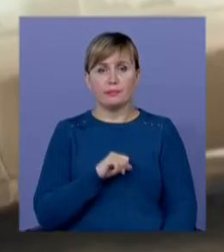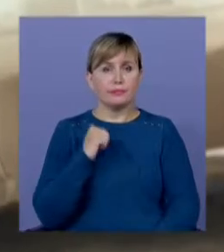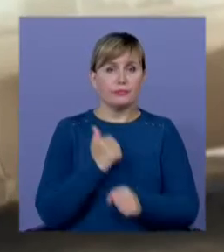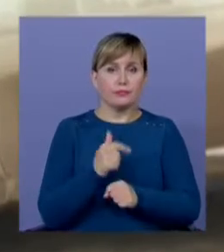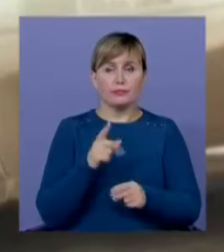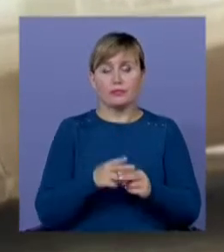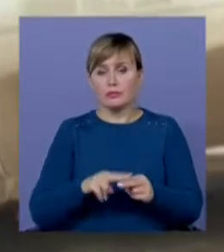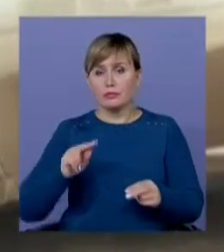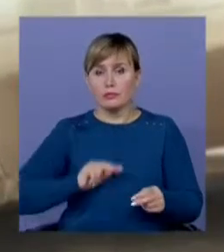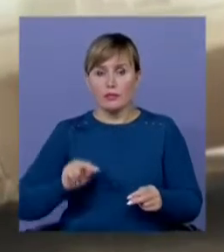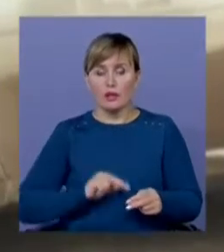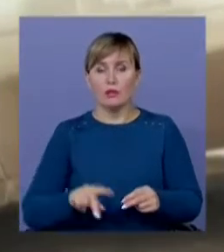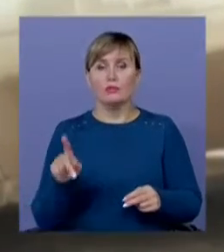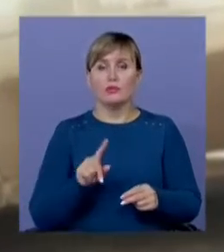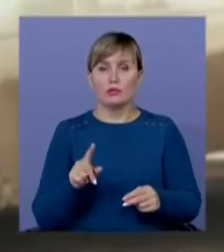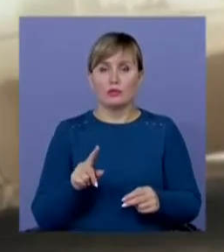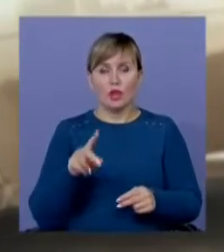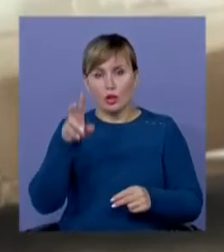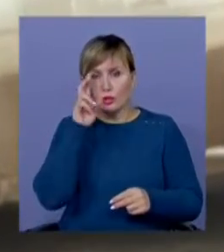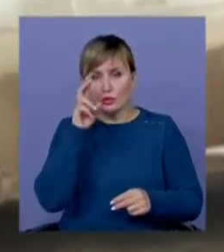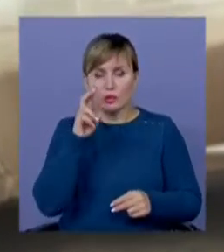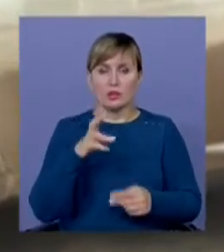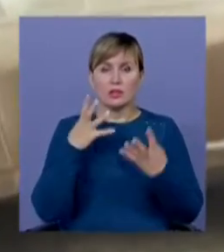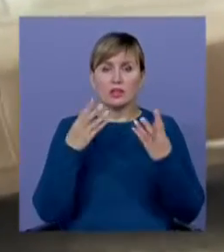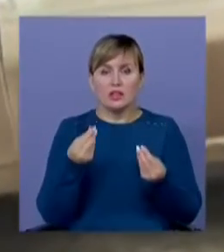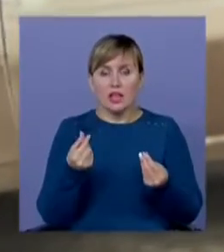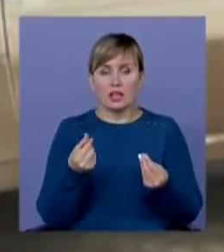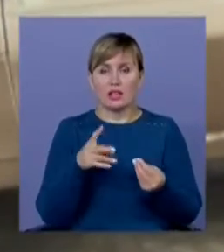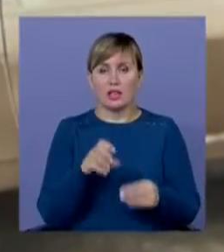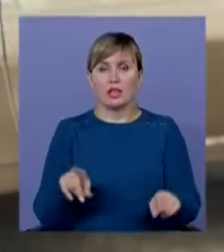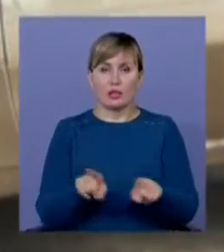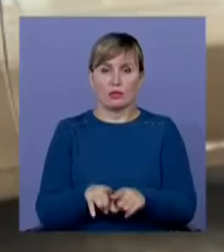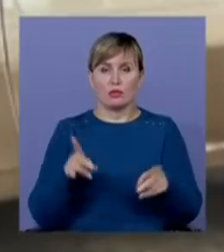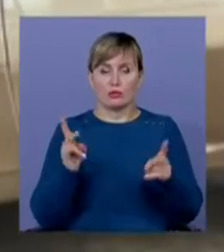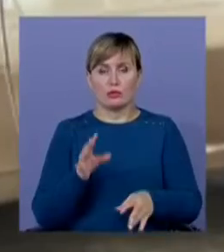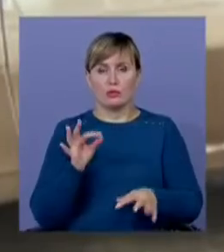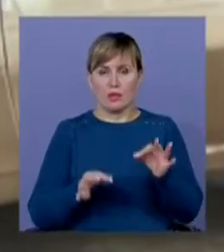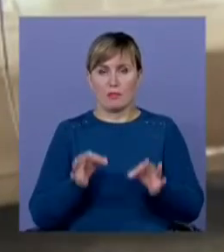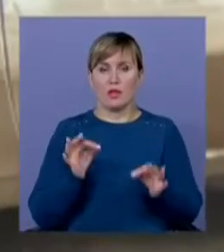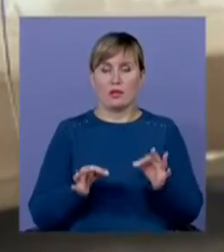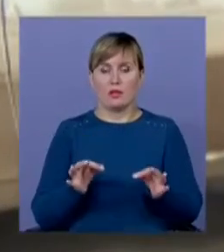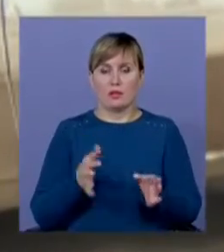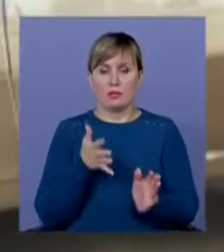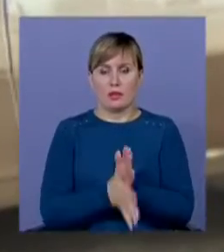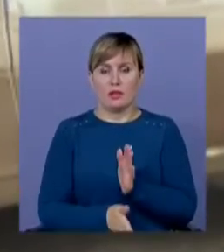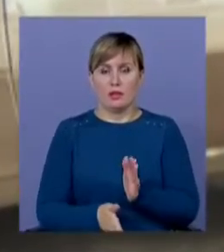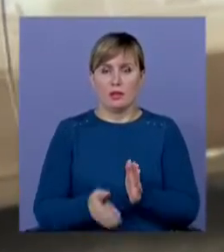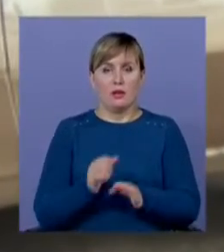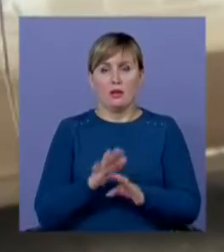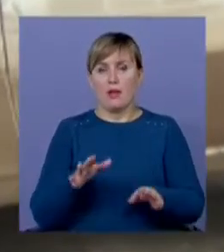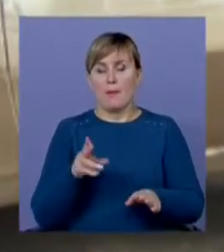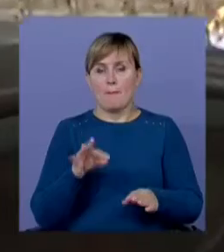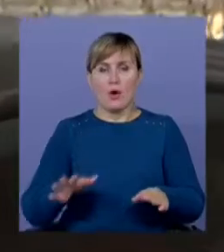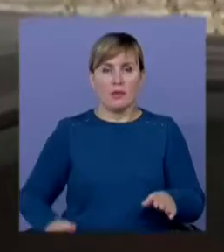эта работа, то, что государственные деньги на такую нужду нормально растратились, а не по